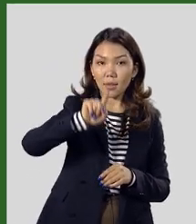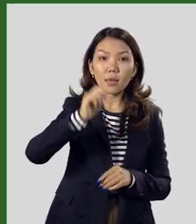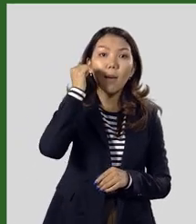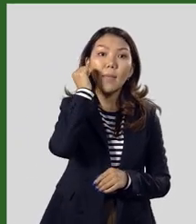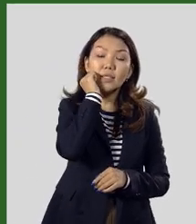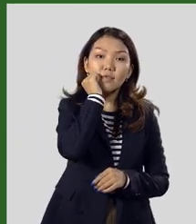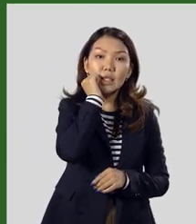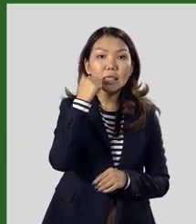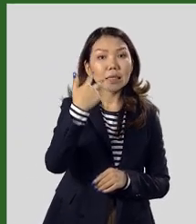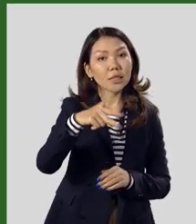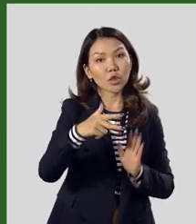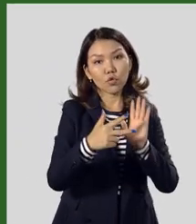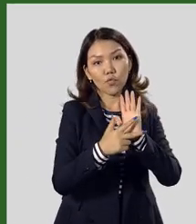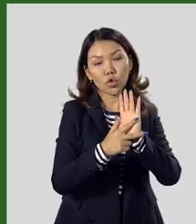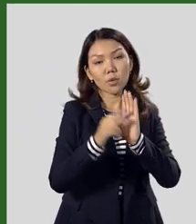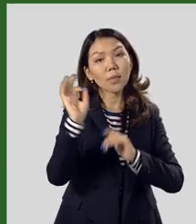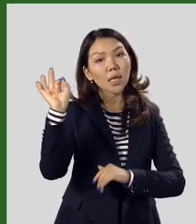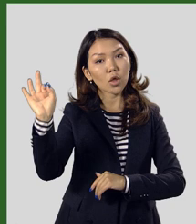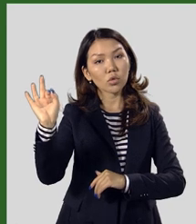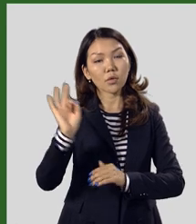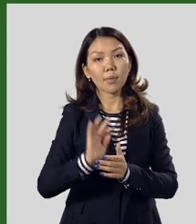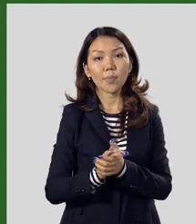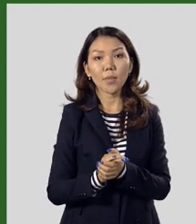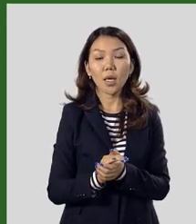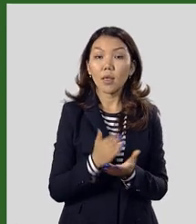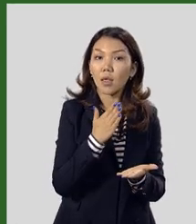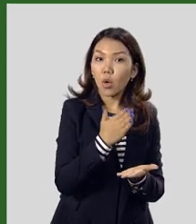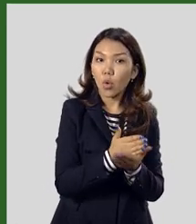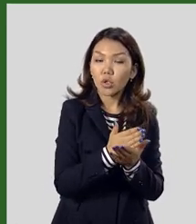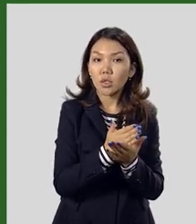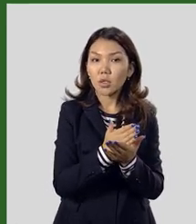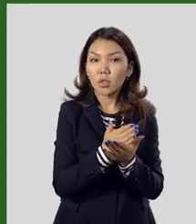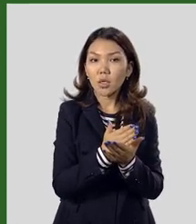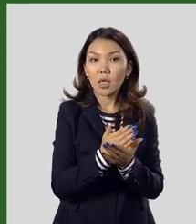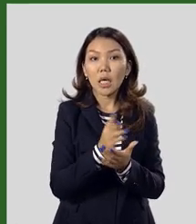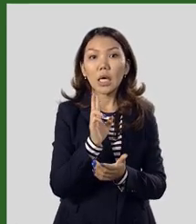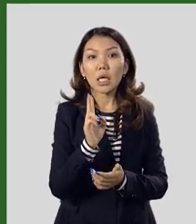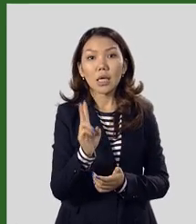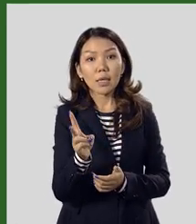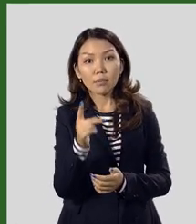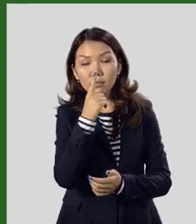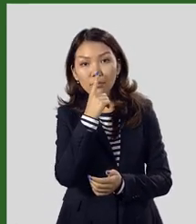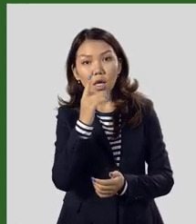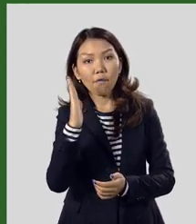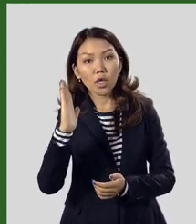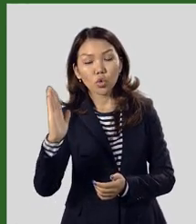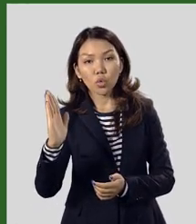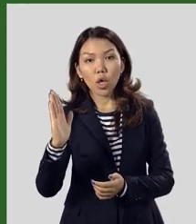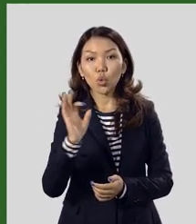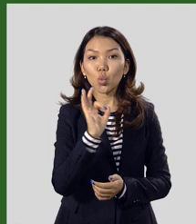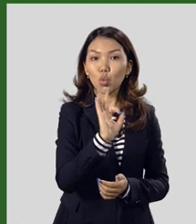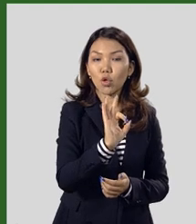Москвы 38 градусов. Она расположена к востоку от нулевого